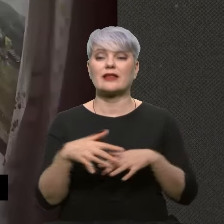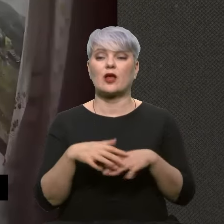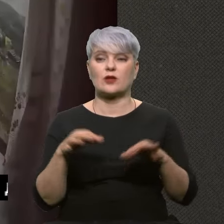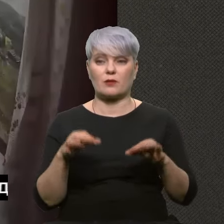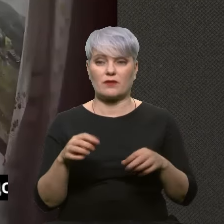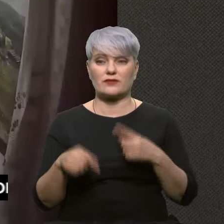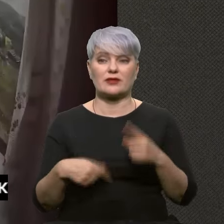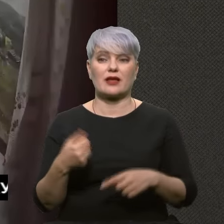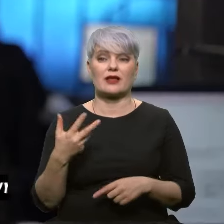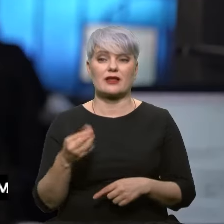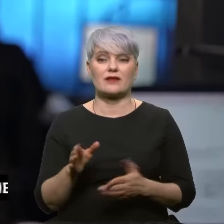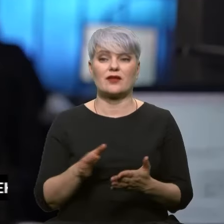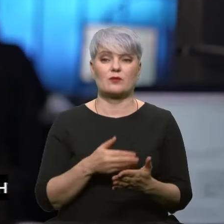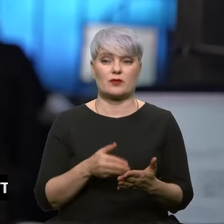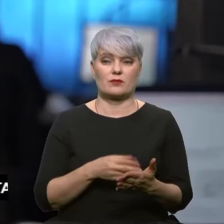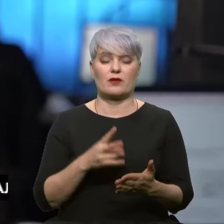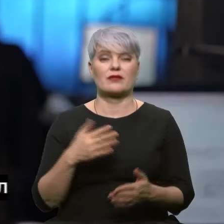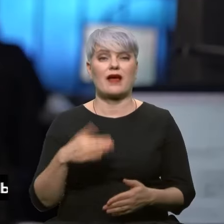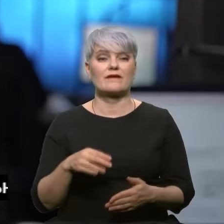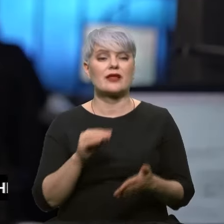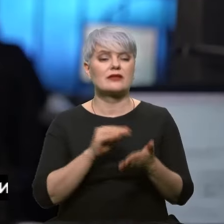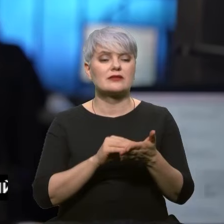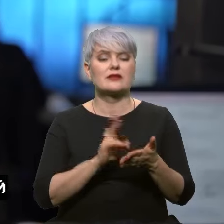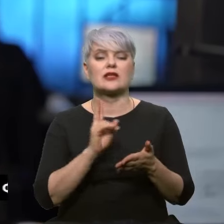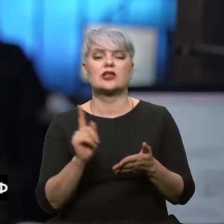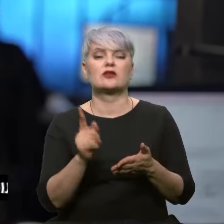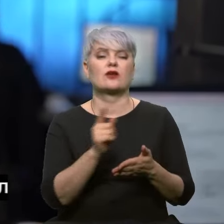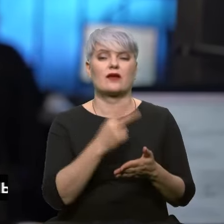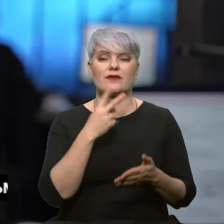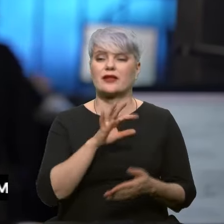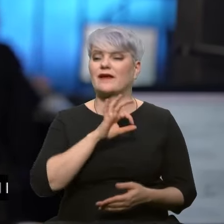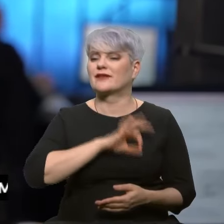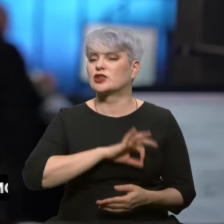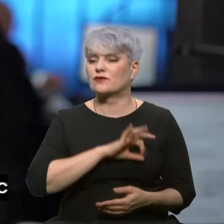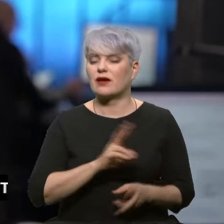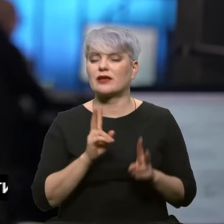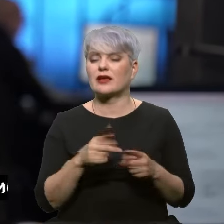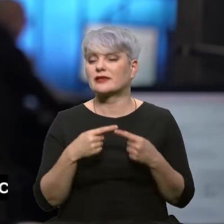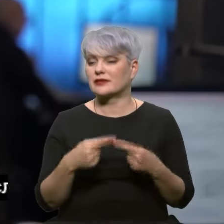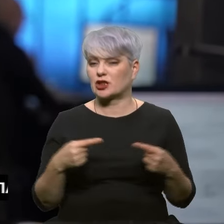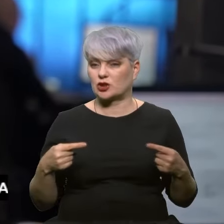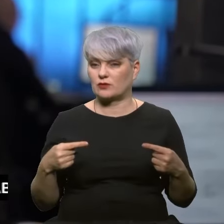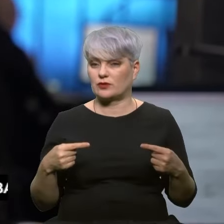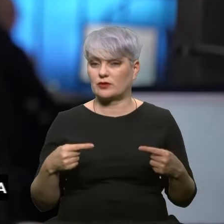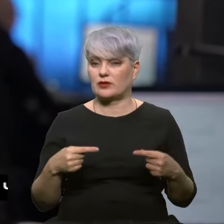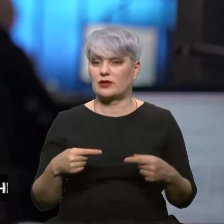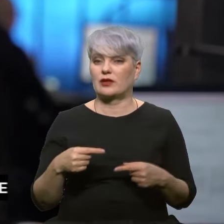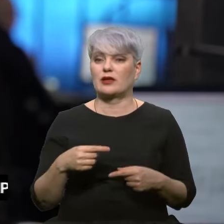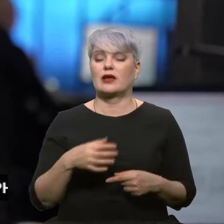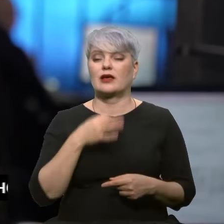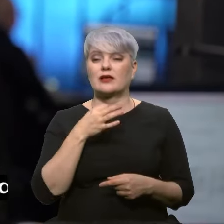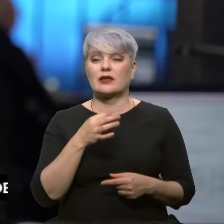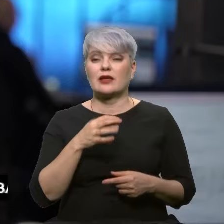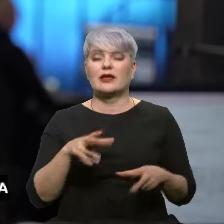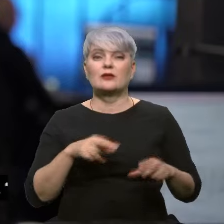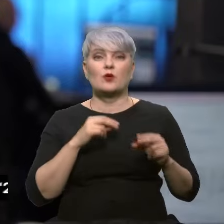приберуть. На відео з роз'ясненнями про залучених людей видно, як компанія вживає якісь речовини. Як стало відомо, це співробітники проєкту